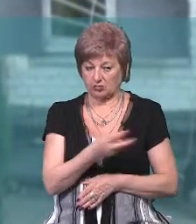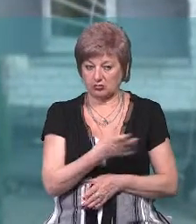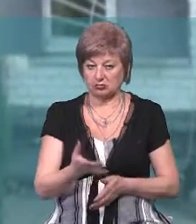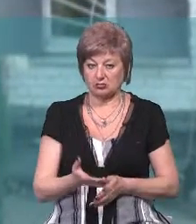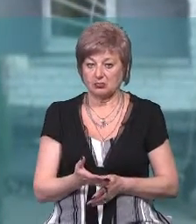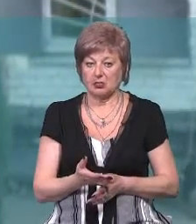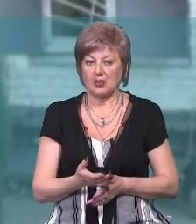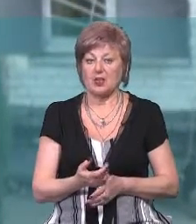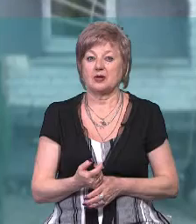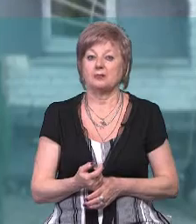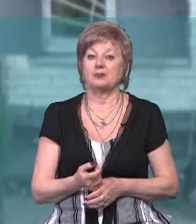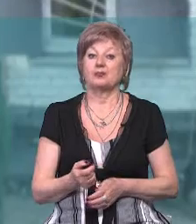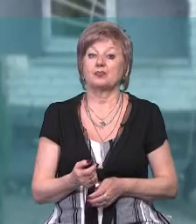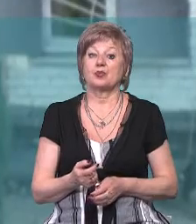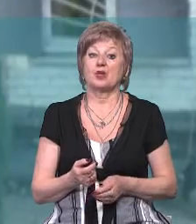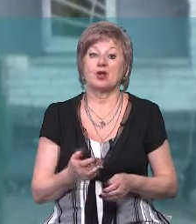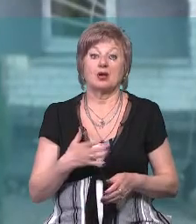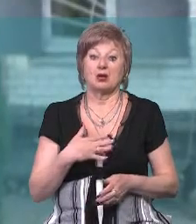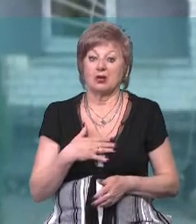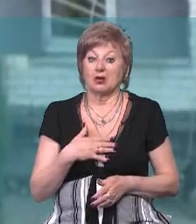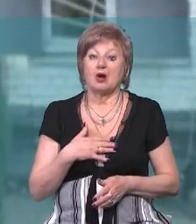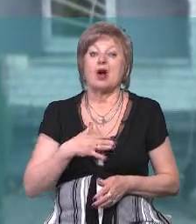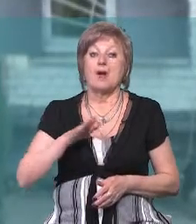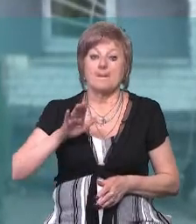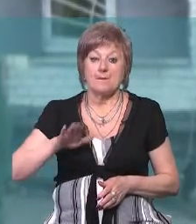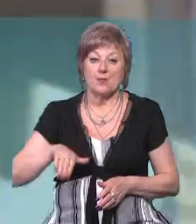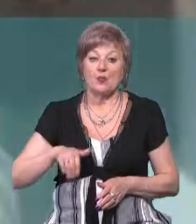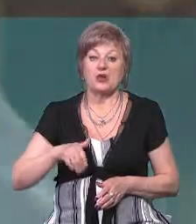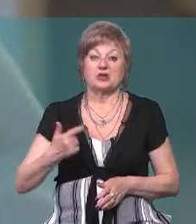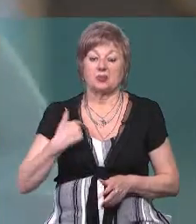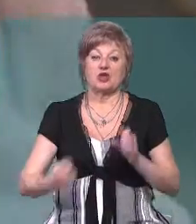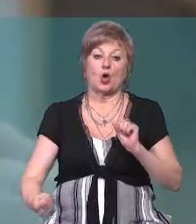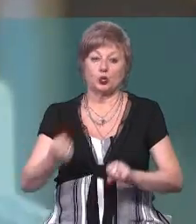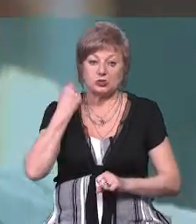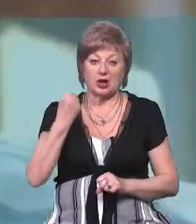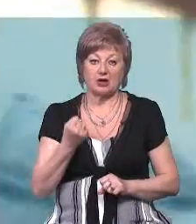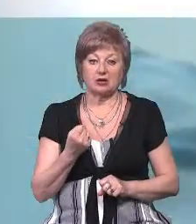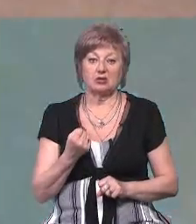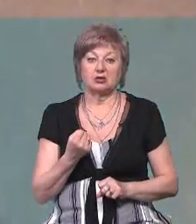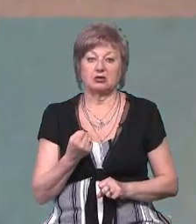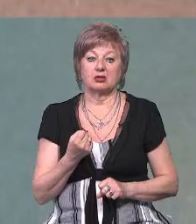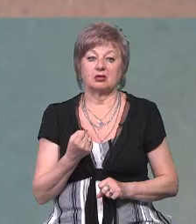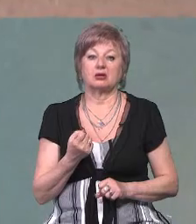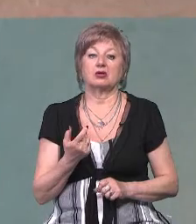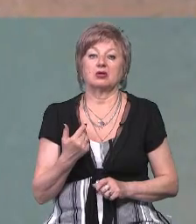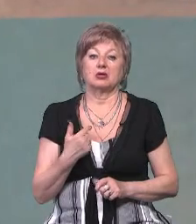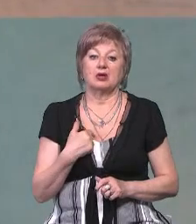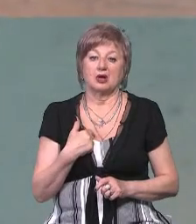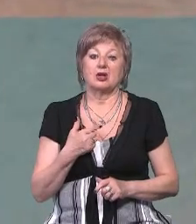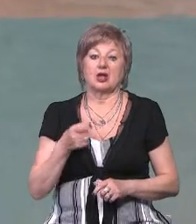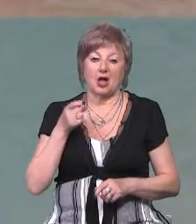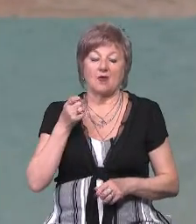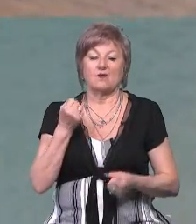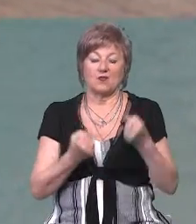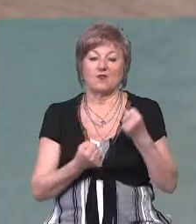на частини. От. І потім він мене вдарив в маршрутці. Я оббіг маршрутку для того,